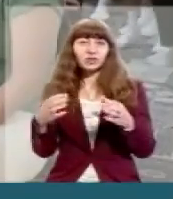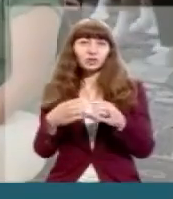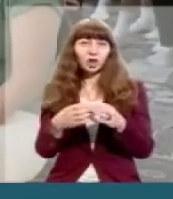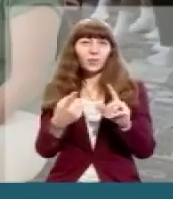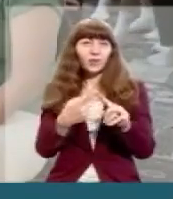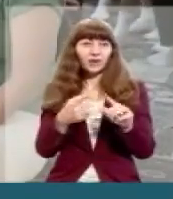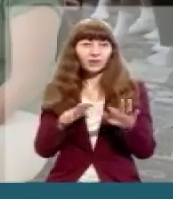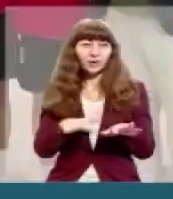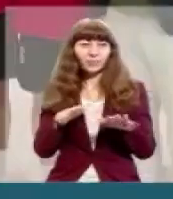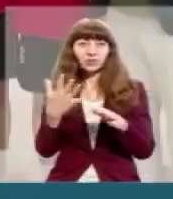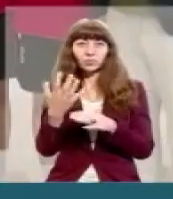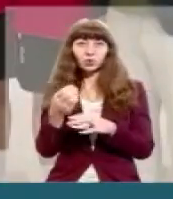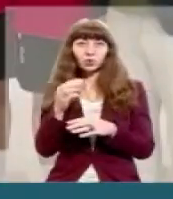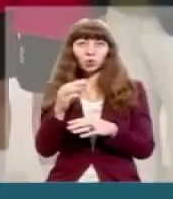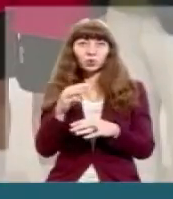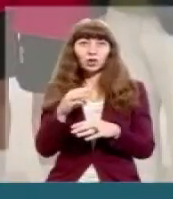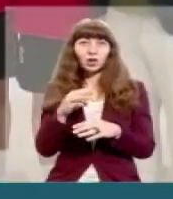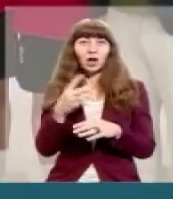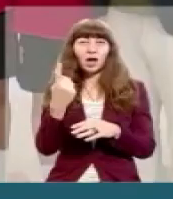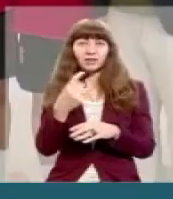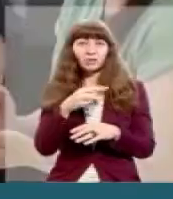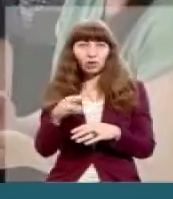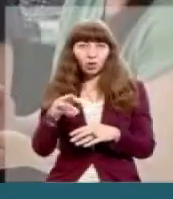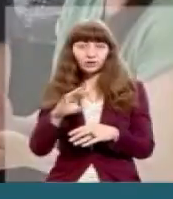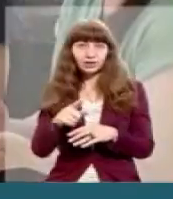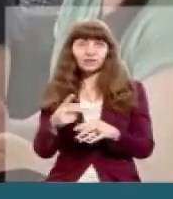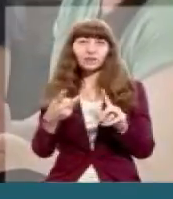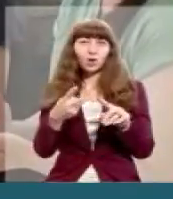тәрбиелеген бапкерлері де 500 мың теңгеден еншіледі. Күлім Қажымқызы, Радион